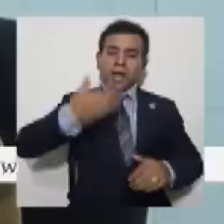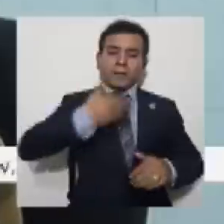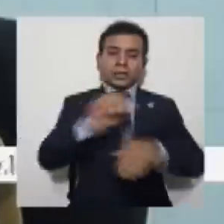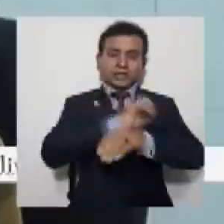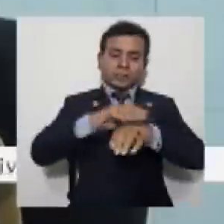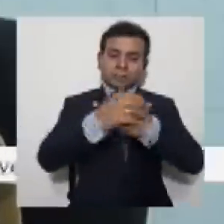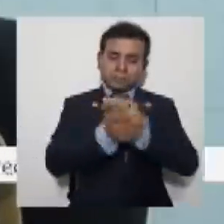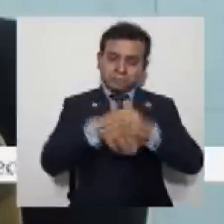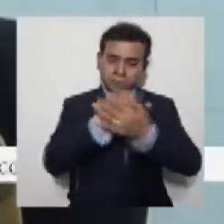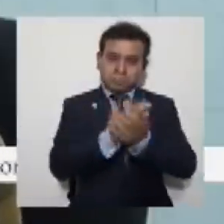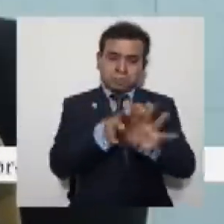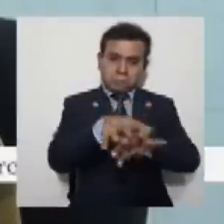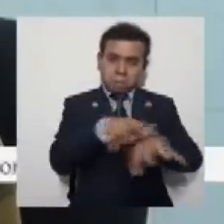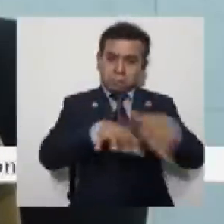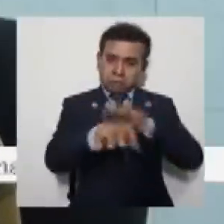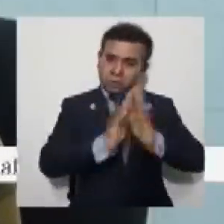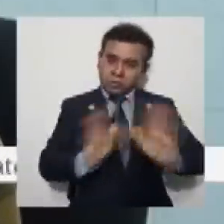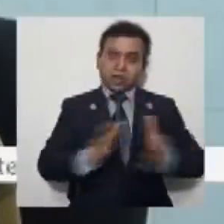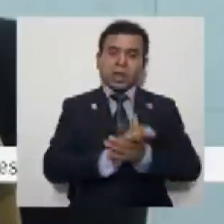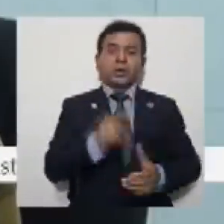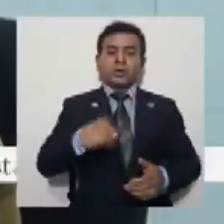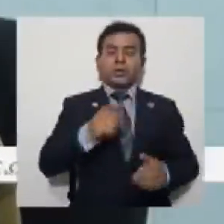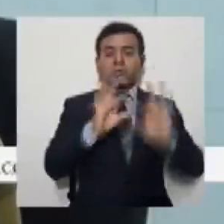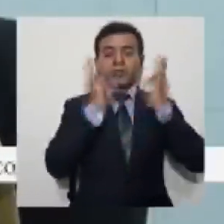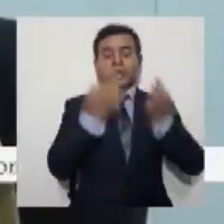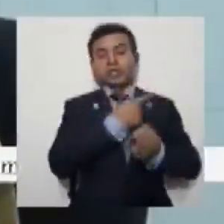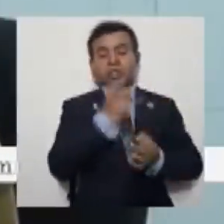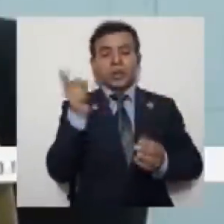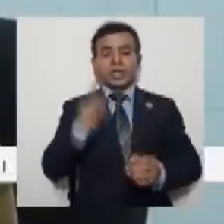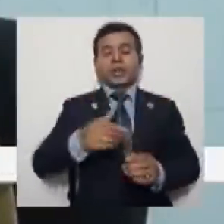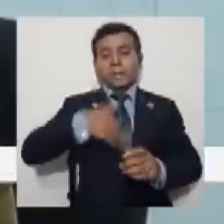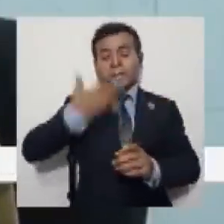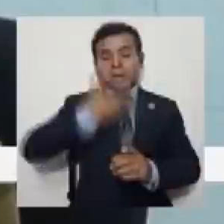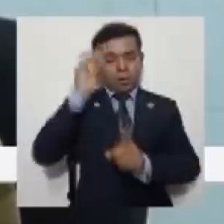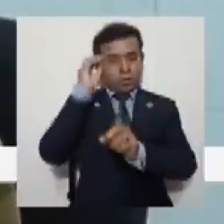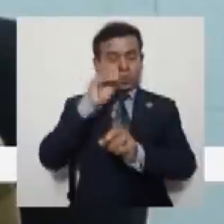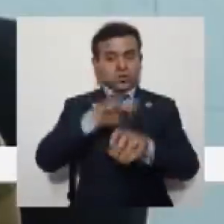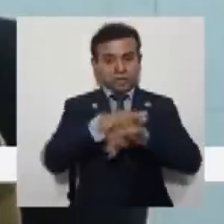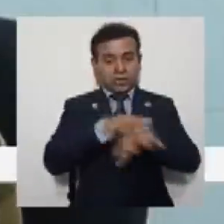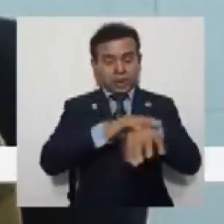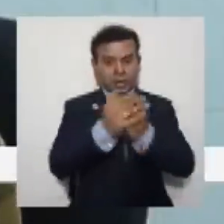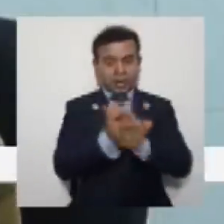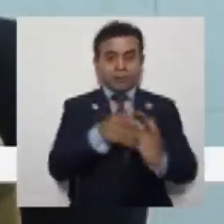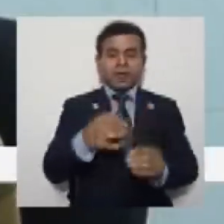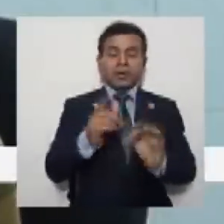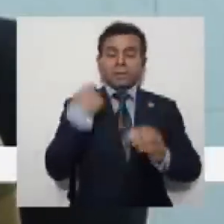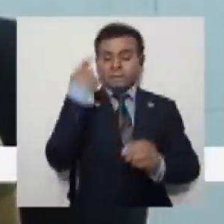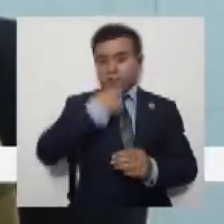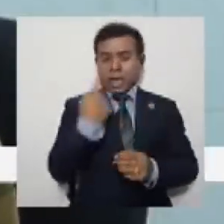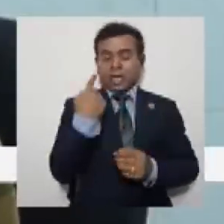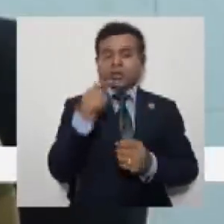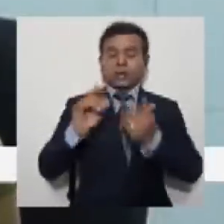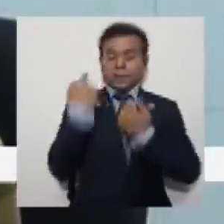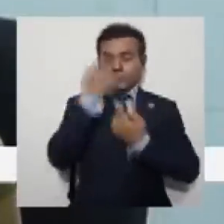জন্য উৎসাহিত করুন, সামাজিক দূরত্ব বজায় রাখুন, কমপক্ষে 3 ফিট শারীরিক দূরত্ব বজায় রেখে থাকুন, সর্দি কাশি হলে বা অতি